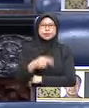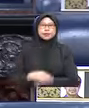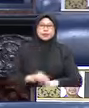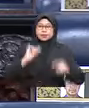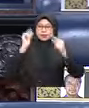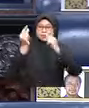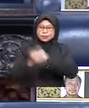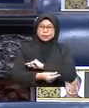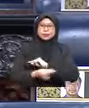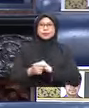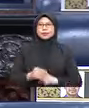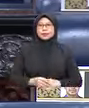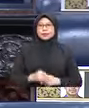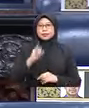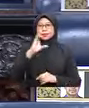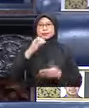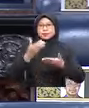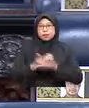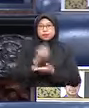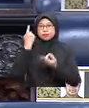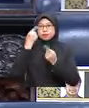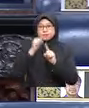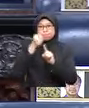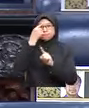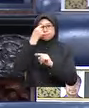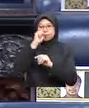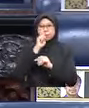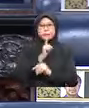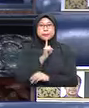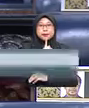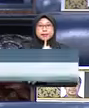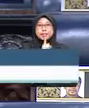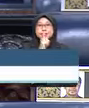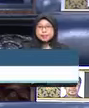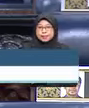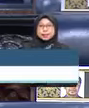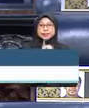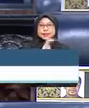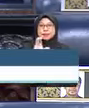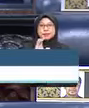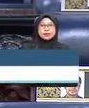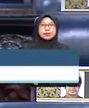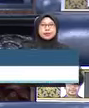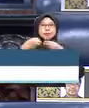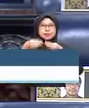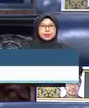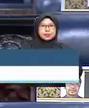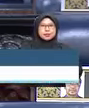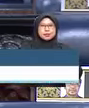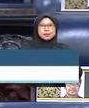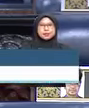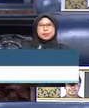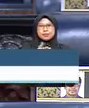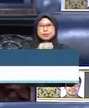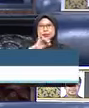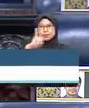Penantian kad pengenalan struktur baru ini adalah bertujuan untuk pastikan kad pengenalan yang bakal dikeluarkan oleh Jabatan Pendaftaran